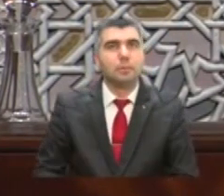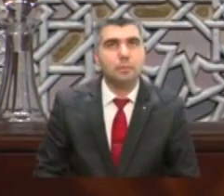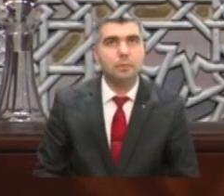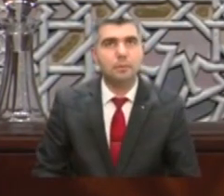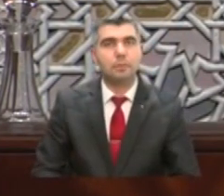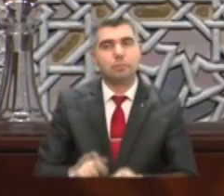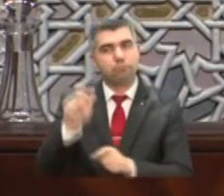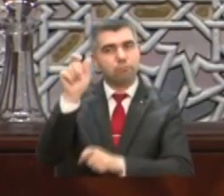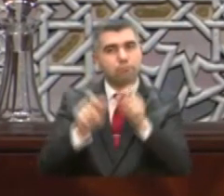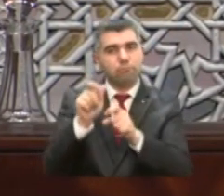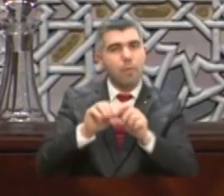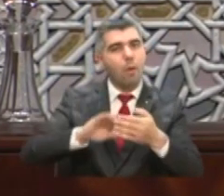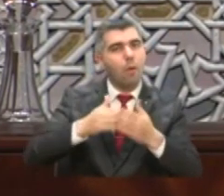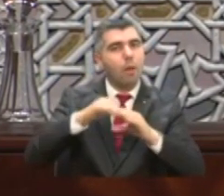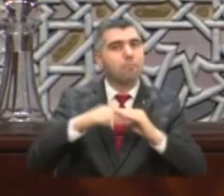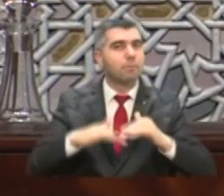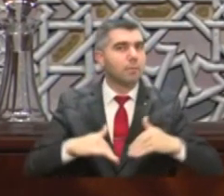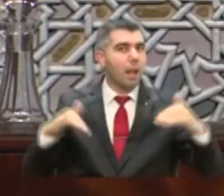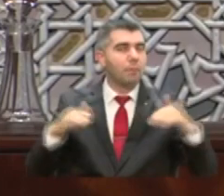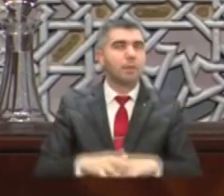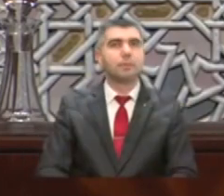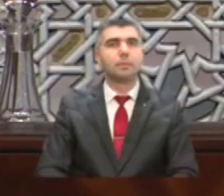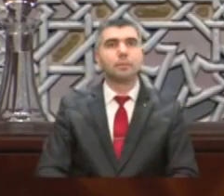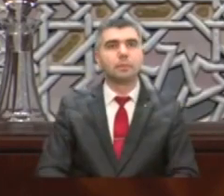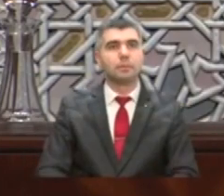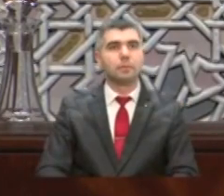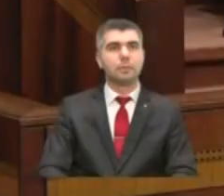تعقيبات السيدات والسادة النواب.